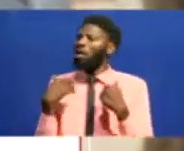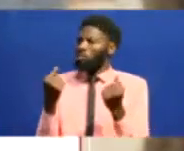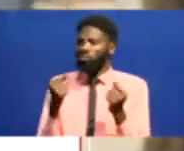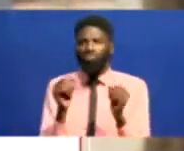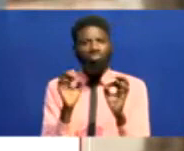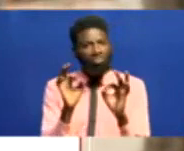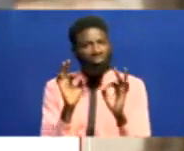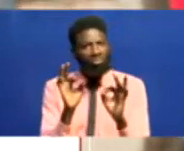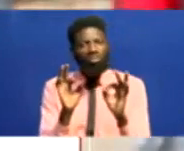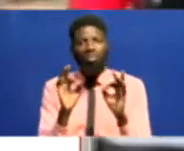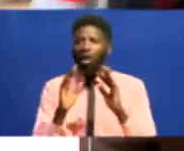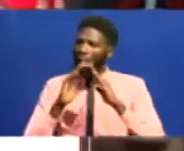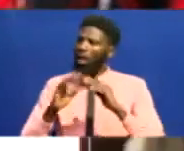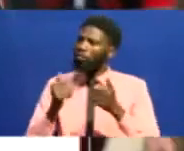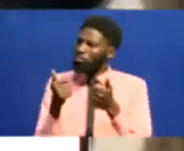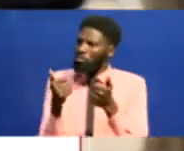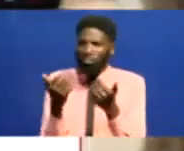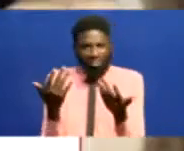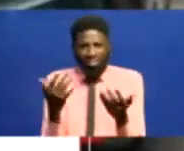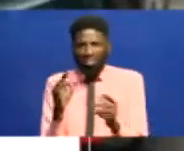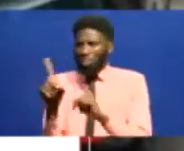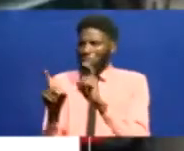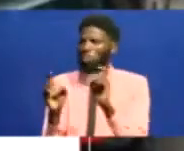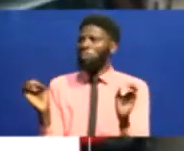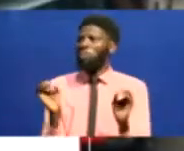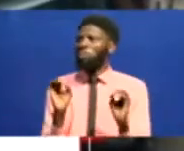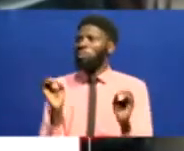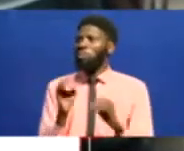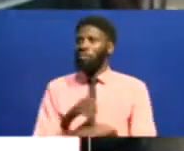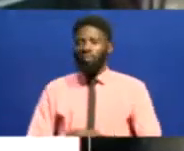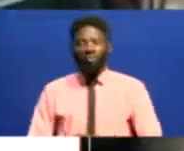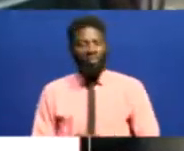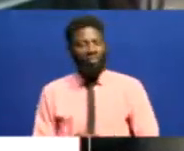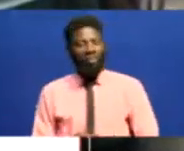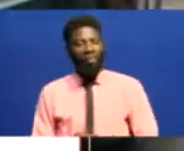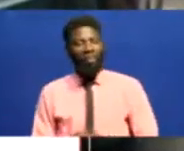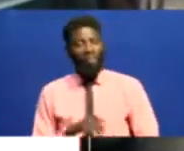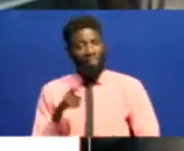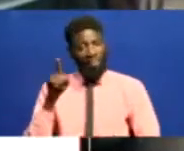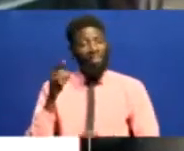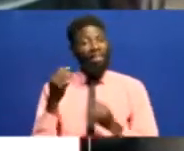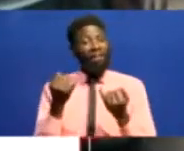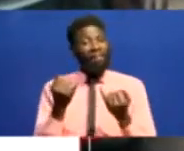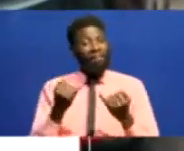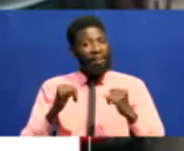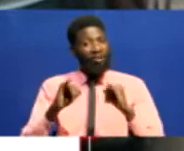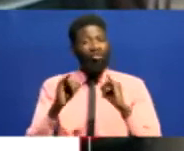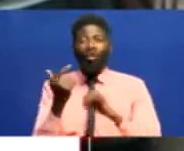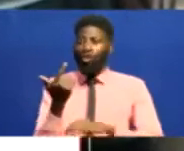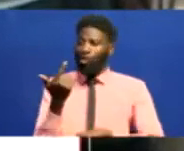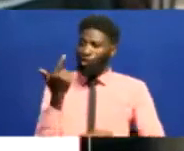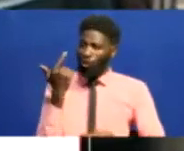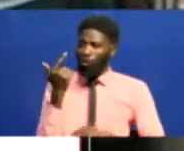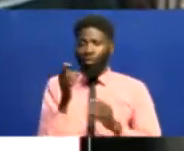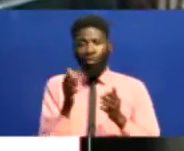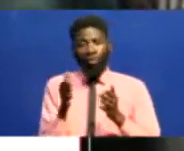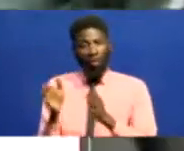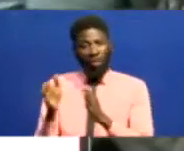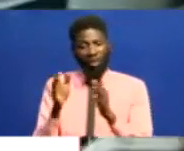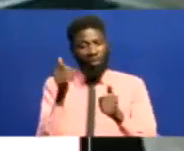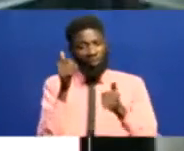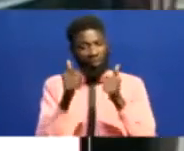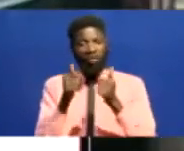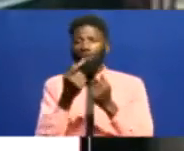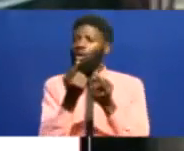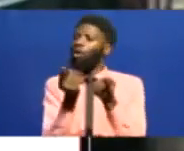health and housing, nobody will question. Wajibu watatekeleza hiyo sheria na njia ambayo itafaidi wa Kenya wote katika